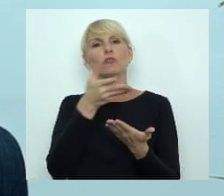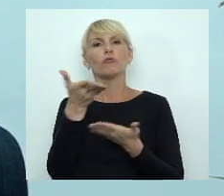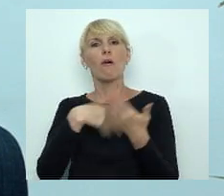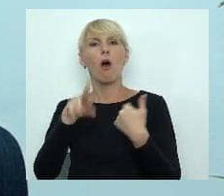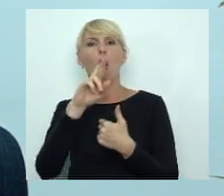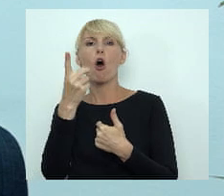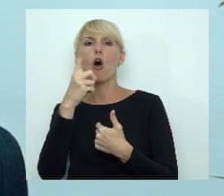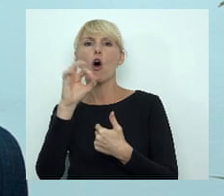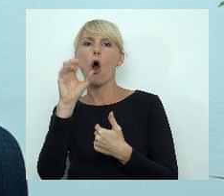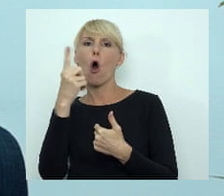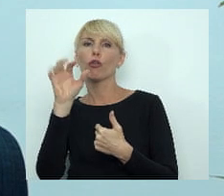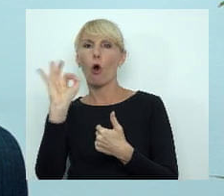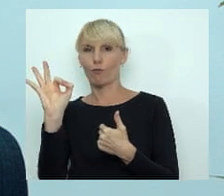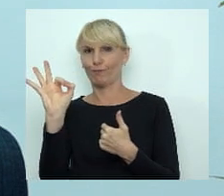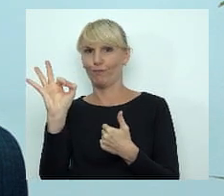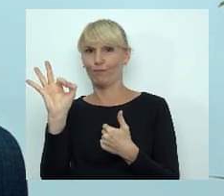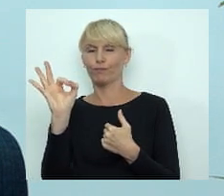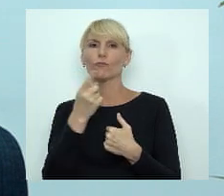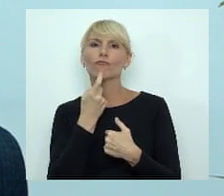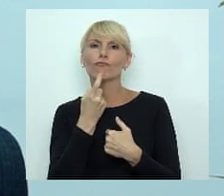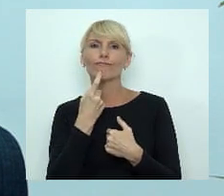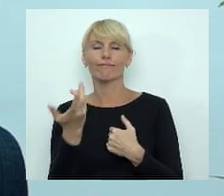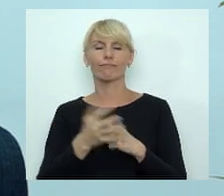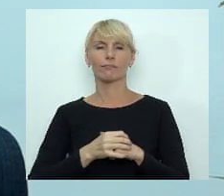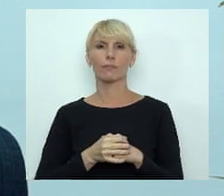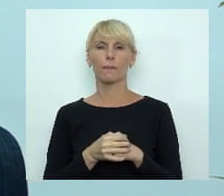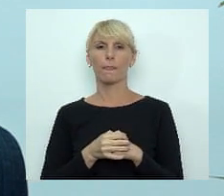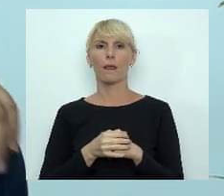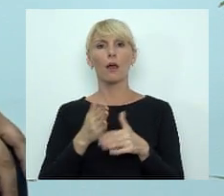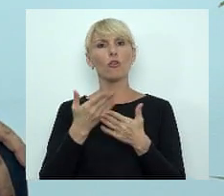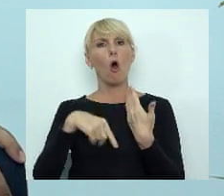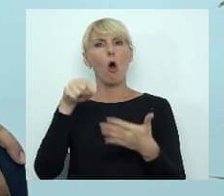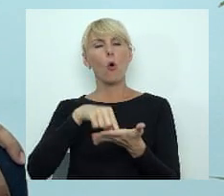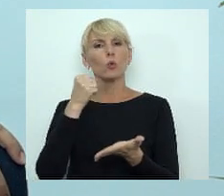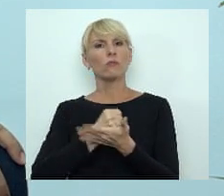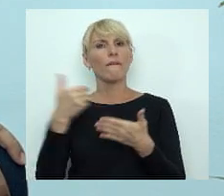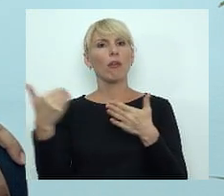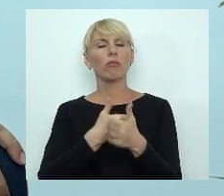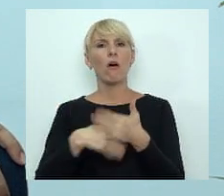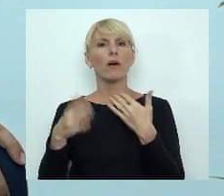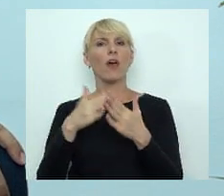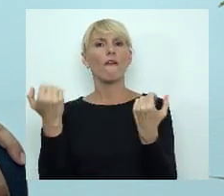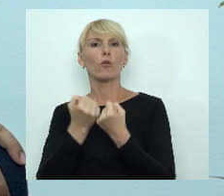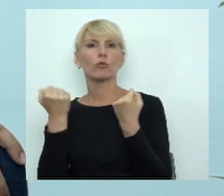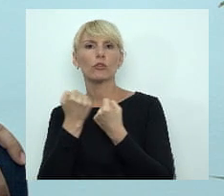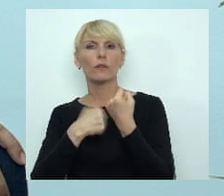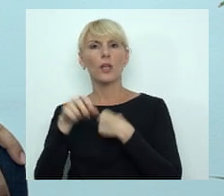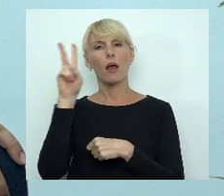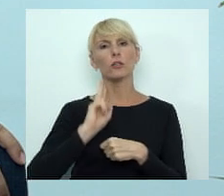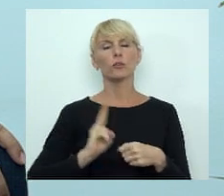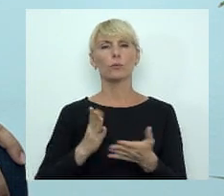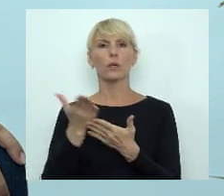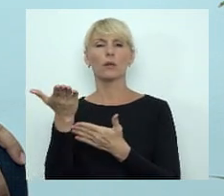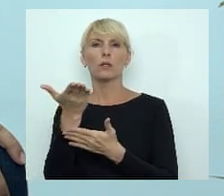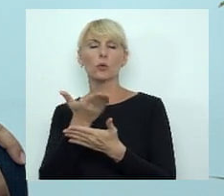tygodni słowa RODO. Dowiemy się, jak wprowadzenie nowej ustawy wpłynęło m.in. na funkcjonowanie placówek zdrowia, jak